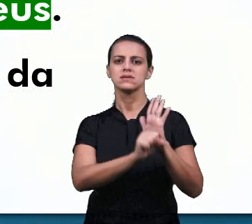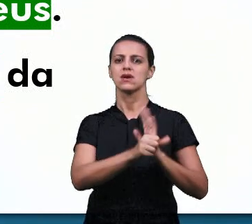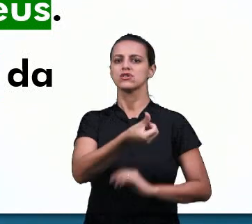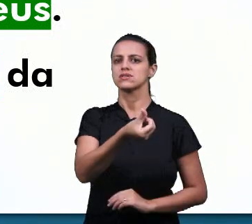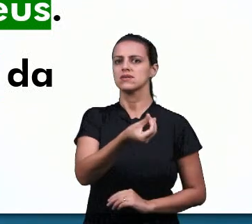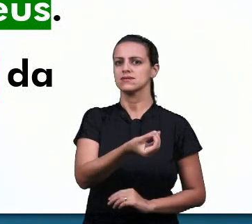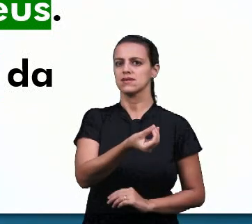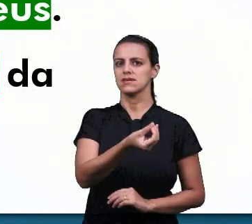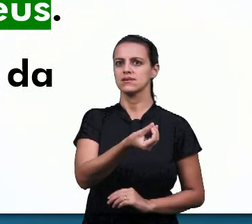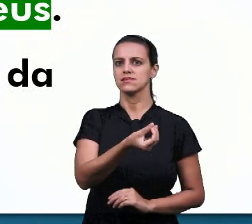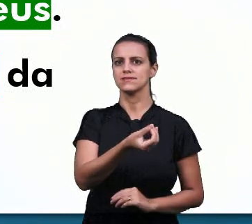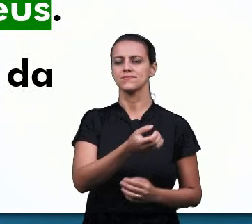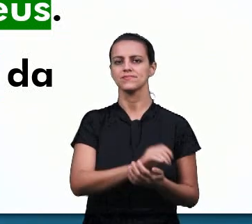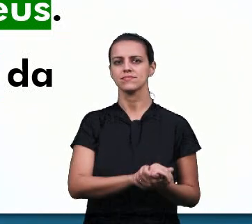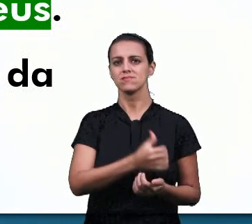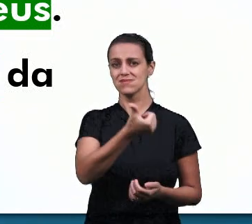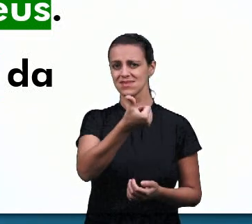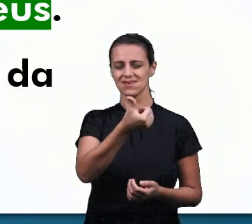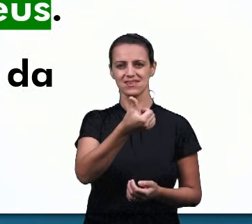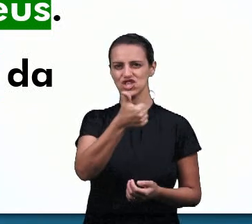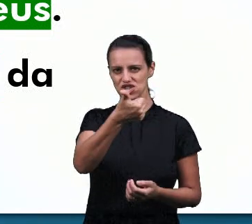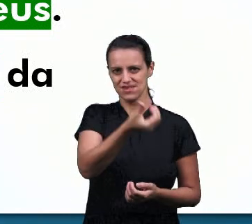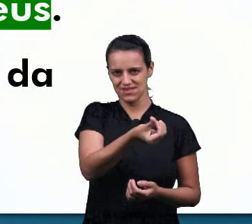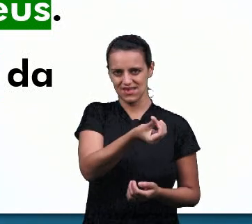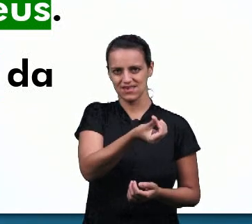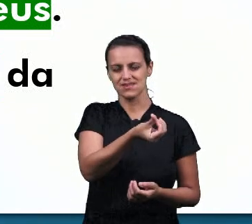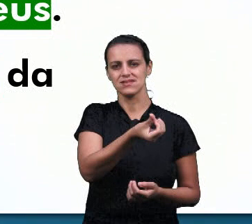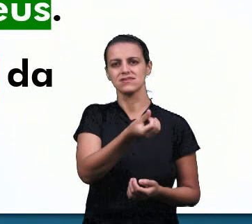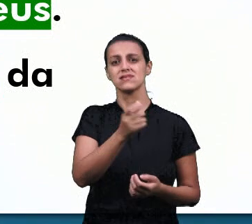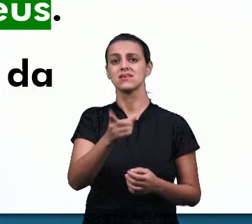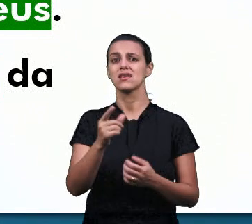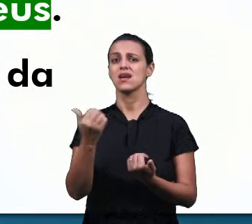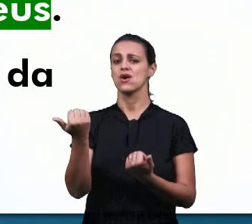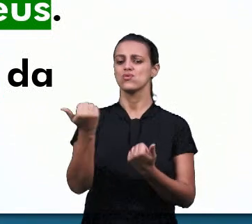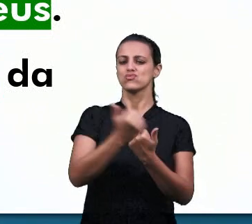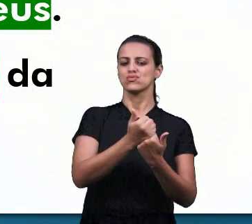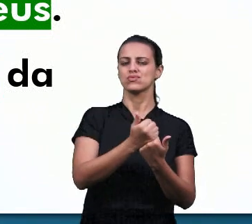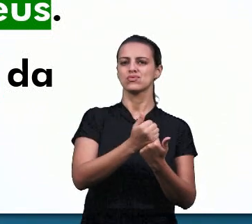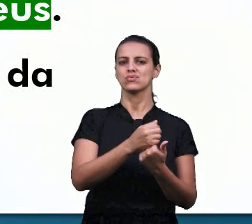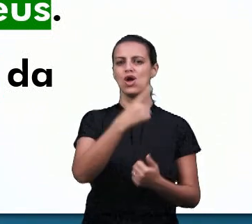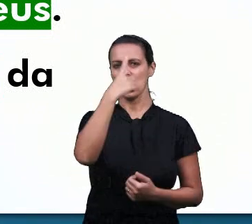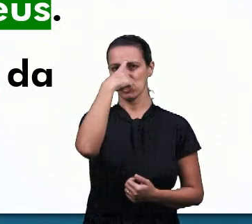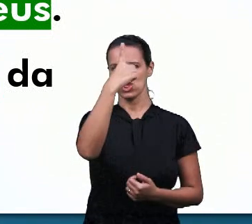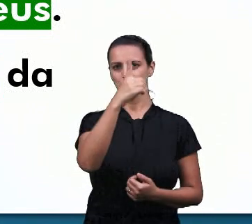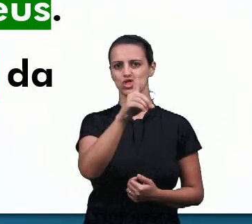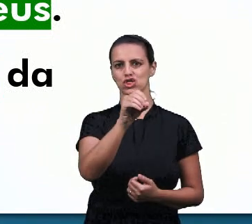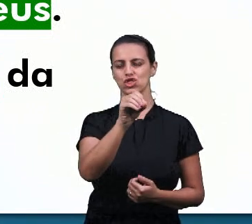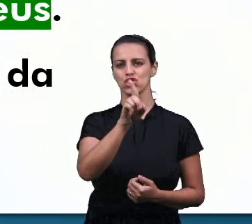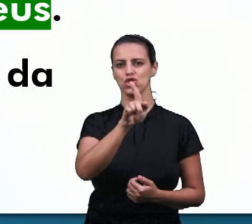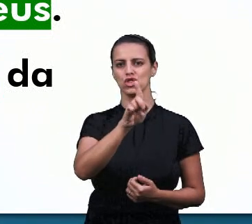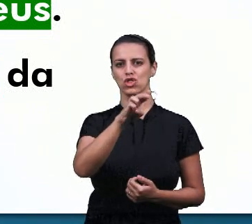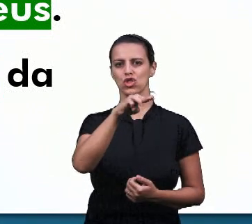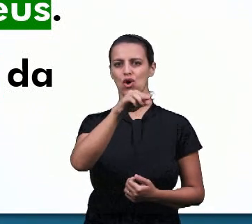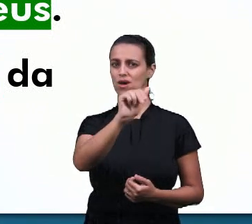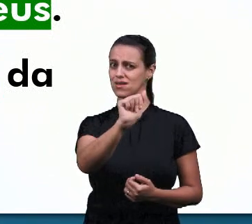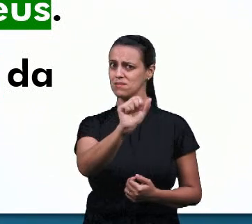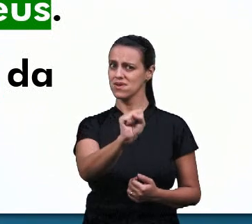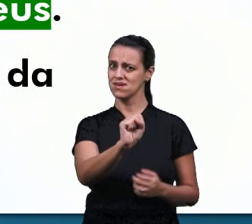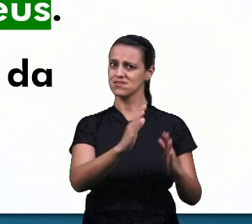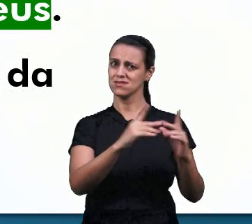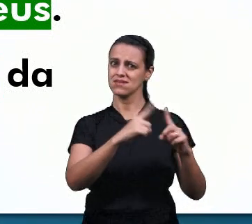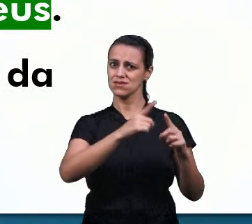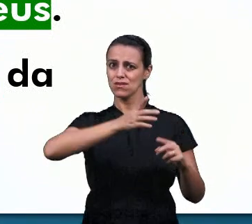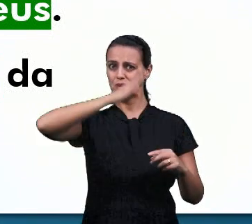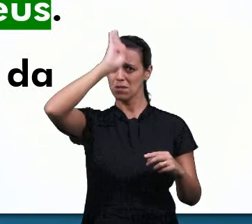qui avaient été remplacés par des dogmes de l'Église romaine, le sujet de la réforme protestante,